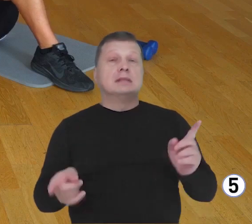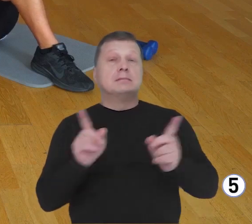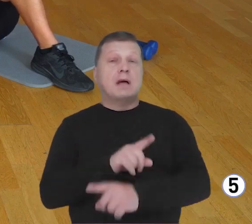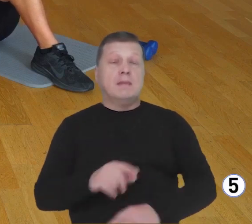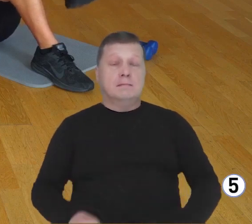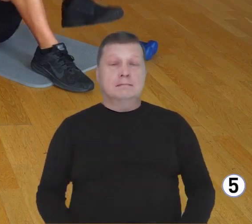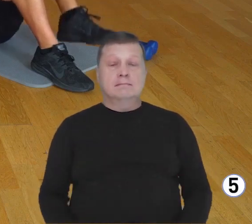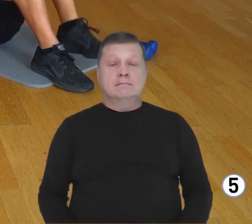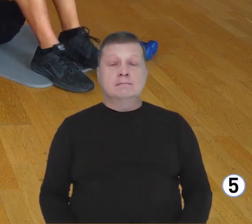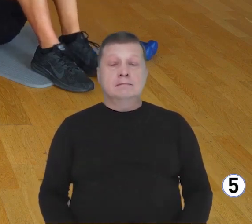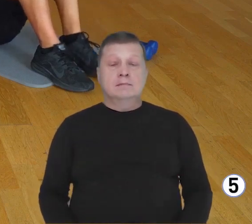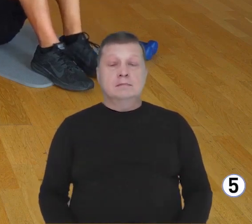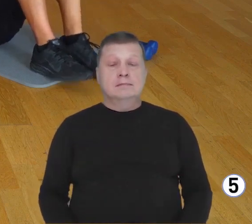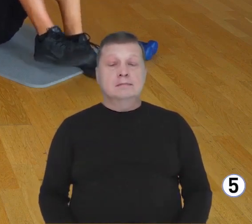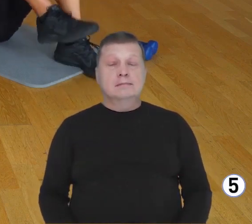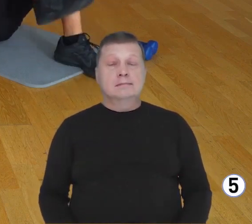Zmiana nogi.